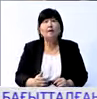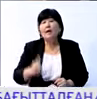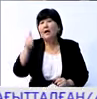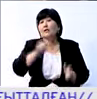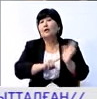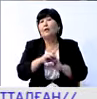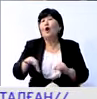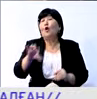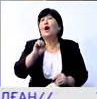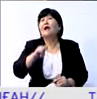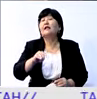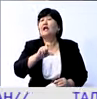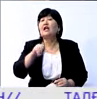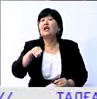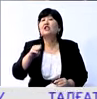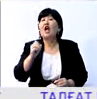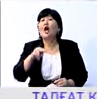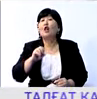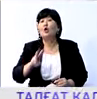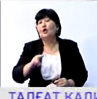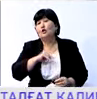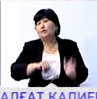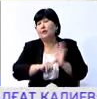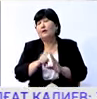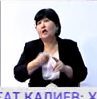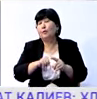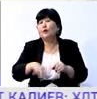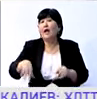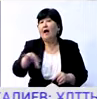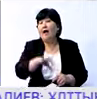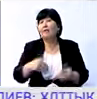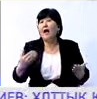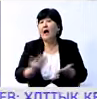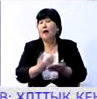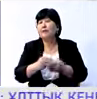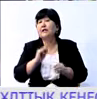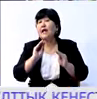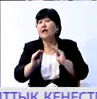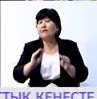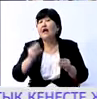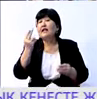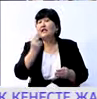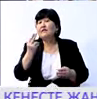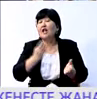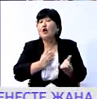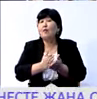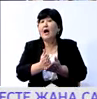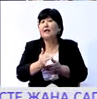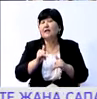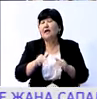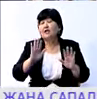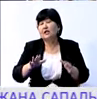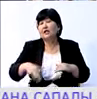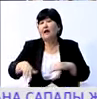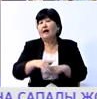басынан облыста IT эшелон жұмысын бастады. Мұндағы мақсат аймақтың ақпараттық инфрақұрылымын цифрлық бағытта жасақтап, жергілікті